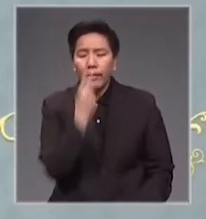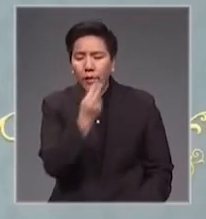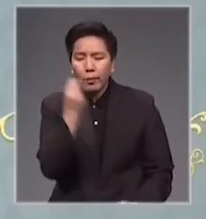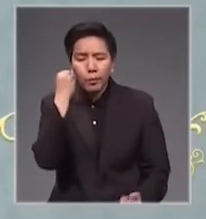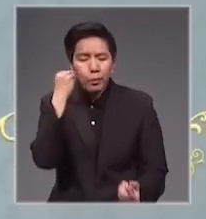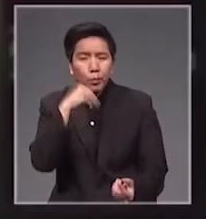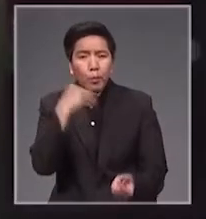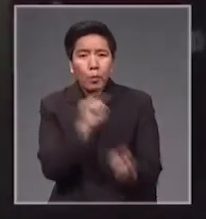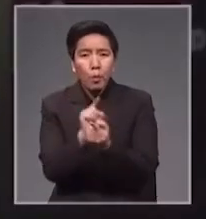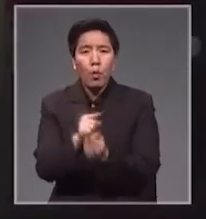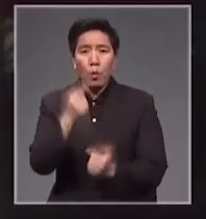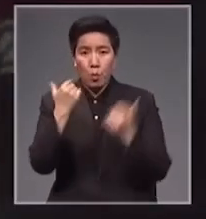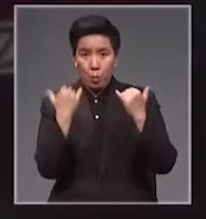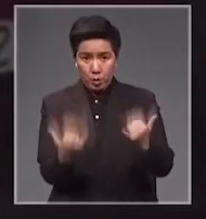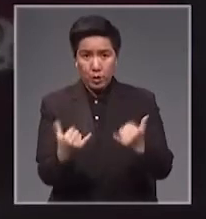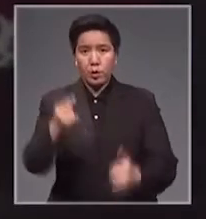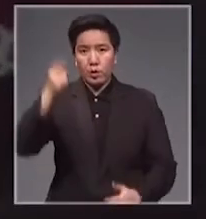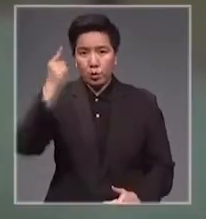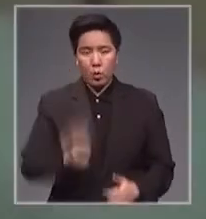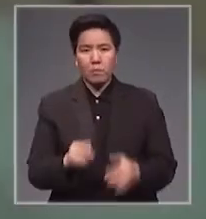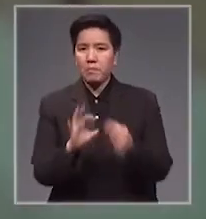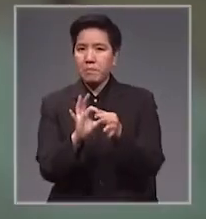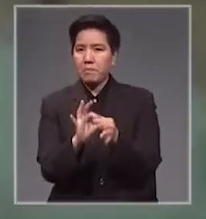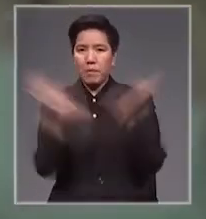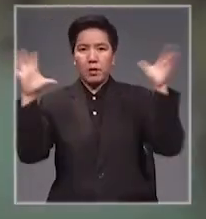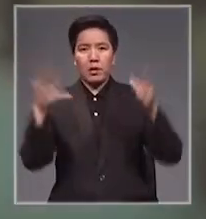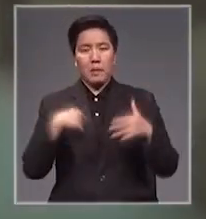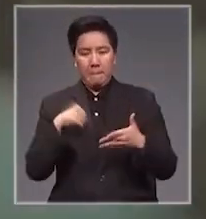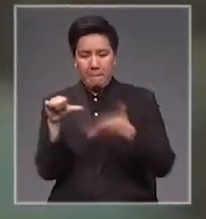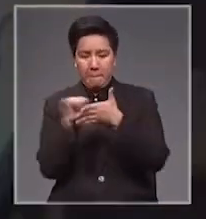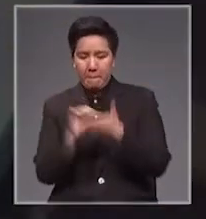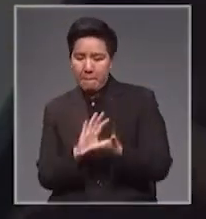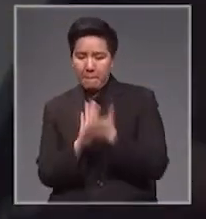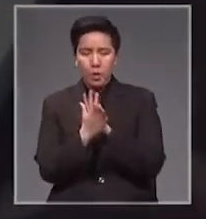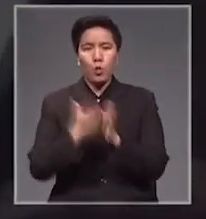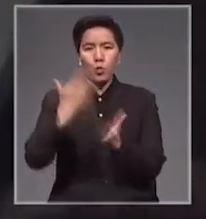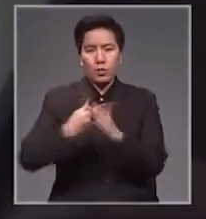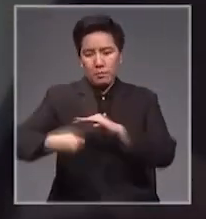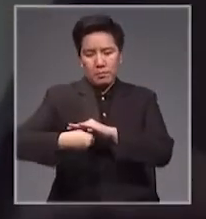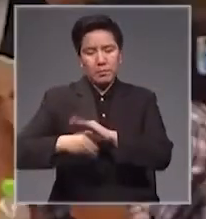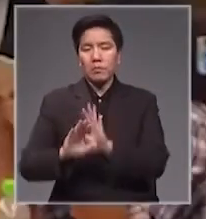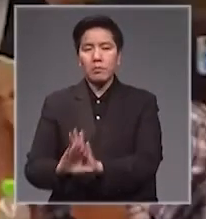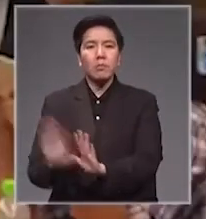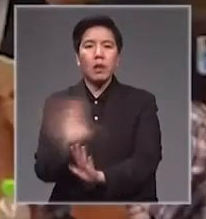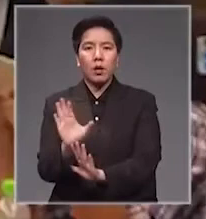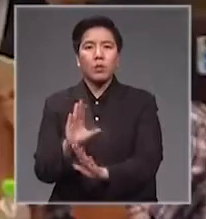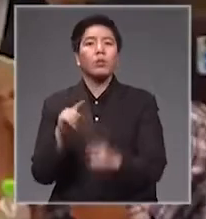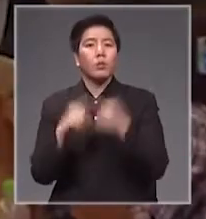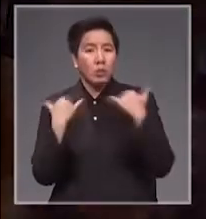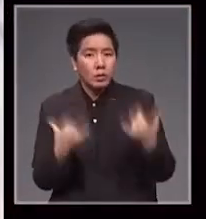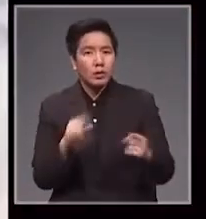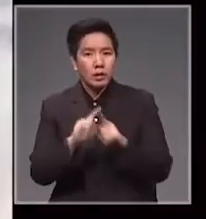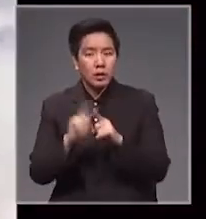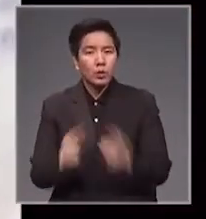ที่เราต้องปลดเรื่องเหล่านี้ให้ได้ต้องมีการไปรูปสังคมต้องหยุดวงจรคอร์รัปชันเหล่านั้นเราต้องช่วยกันพิจารณานะครับว่าเราจะ